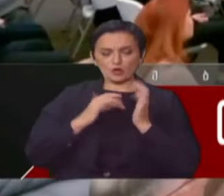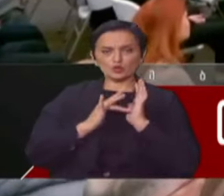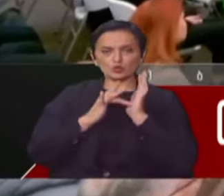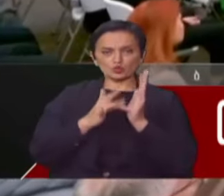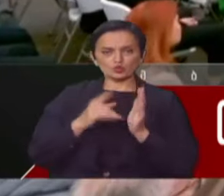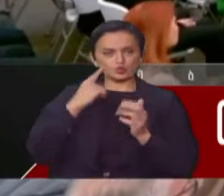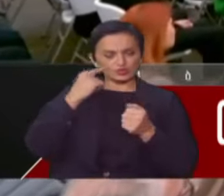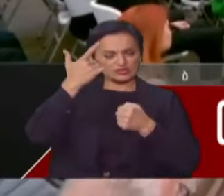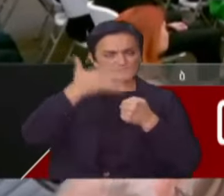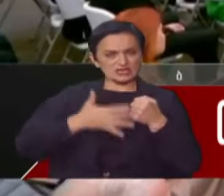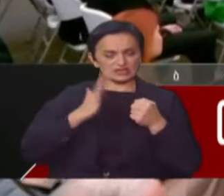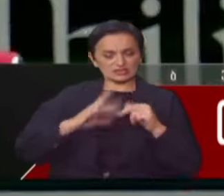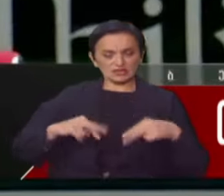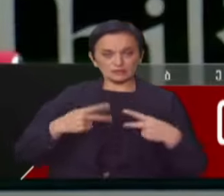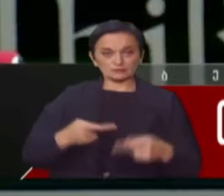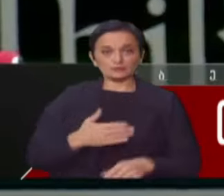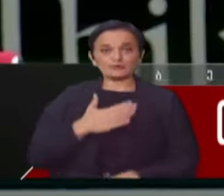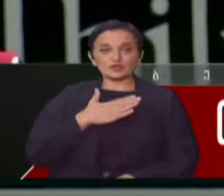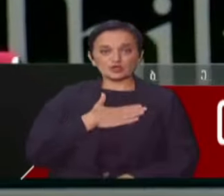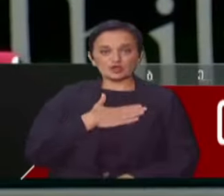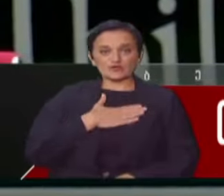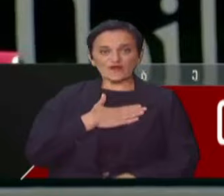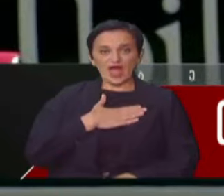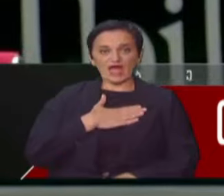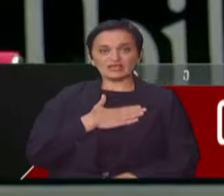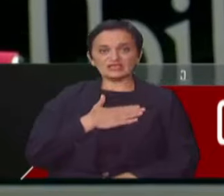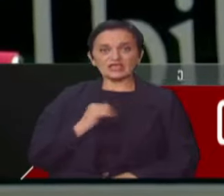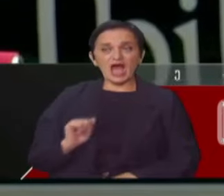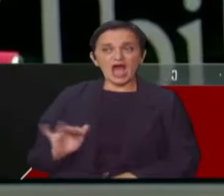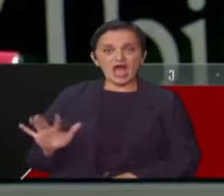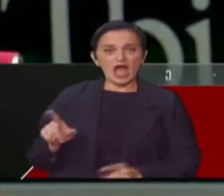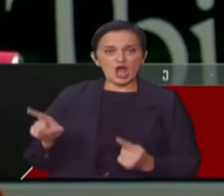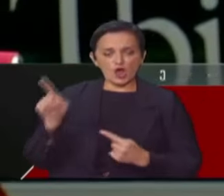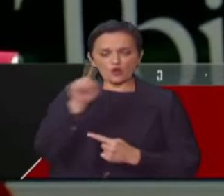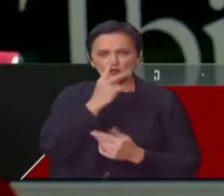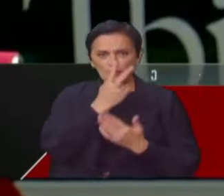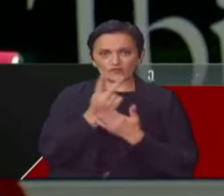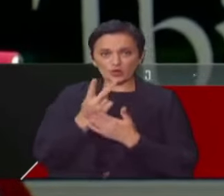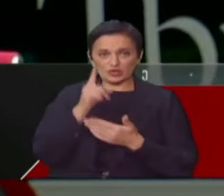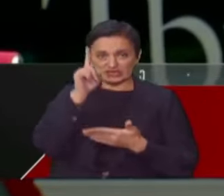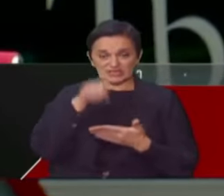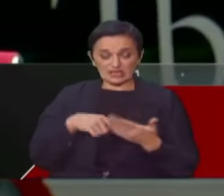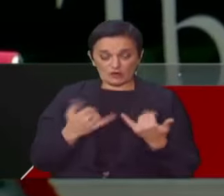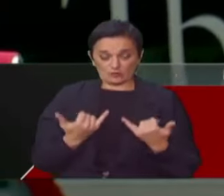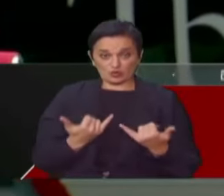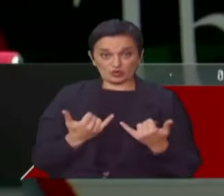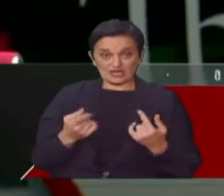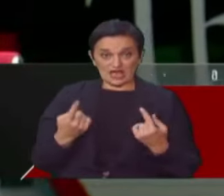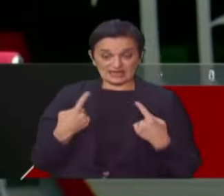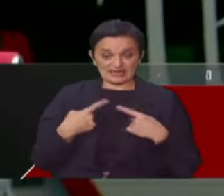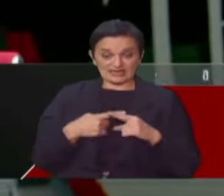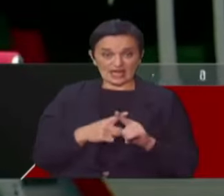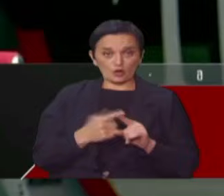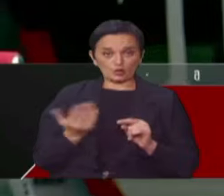მეტად მიმზიდველ ადგილად აქცევს. ჩვენ მოვიარე მთელი ევროპა და წუნდით, რომ დღეს ეს